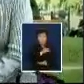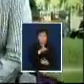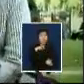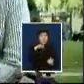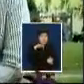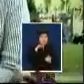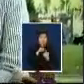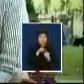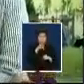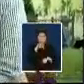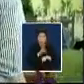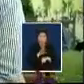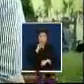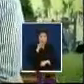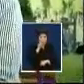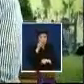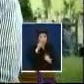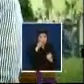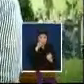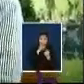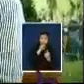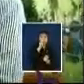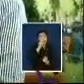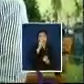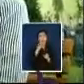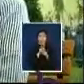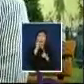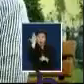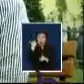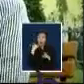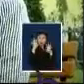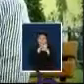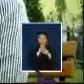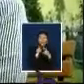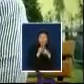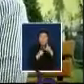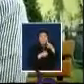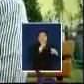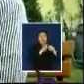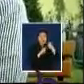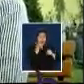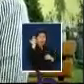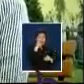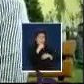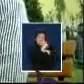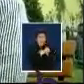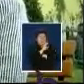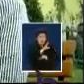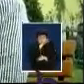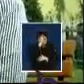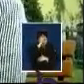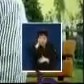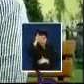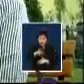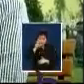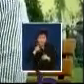จังหวะและเวลานะคะก็เหมือนกับเรียกว่าการที่เราเป็นเพื่อนเก่าแก่เมื่อเพื่อนมีความทุกข์หรือมีปัญหาต่างๆเรามา